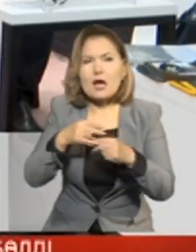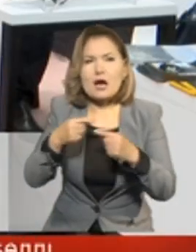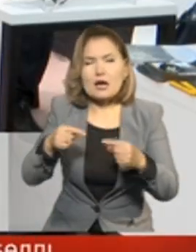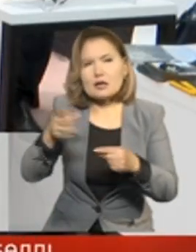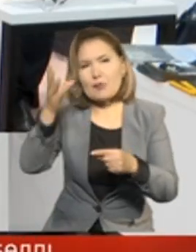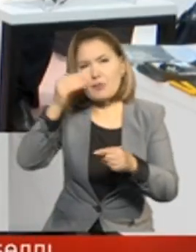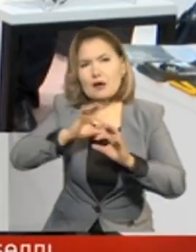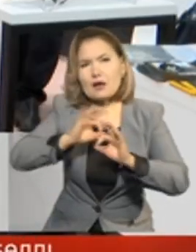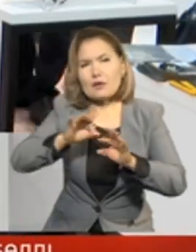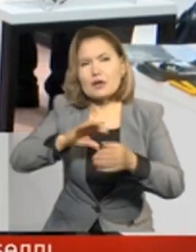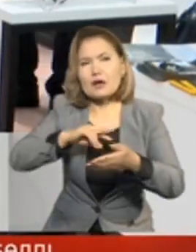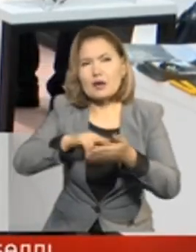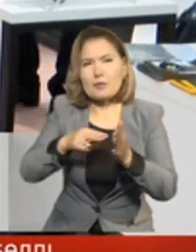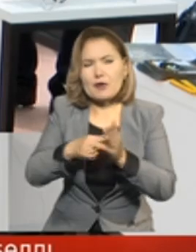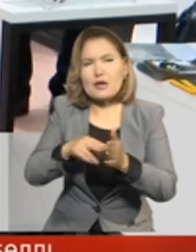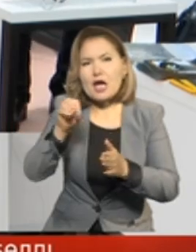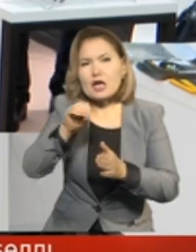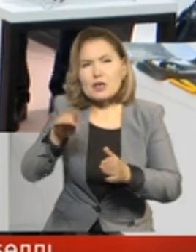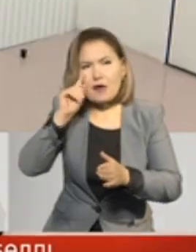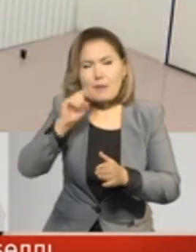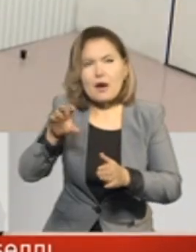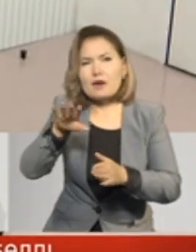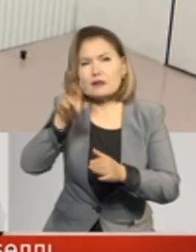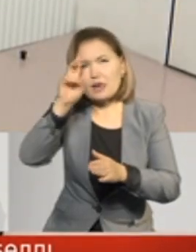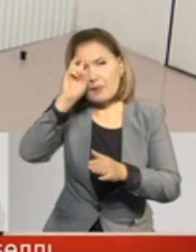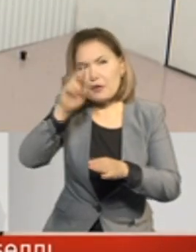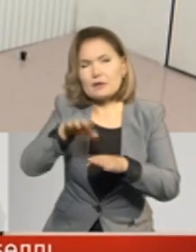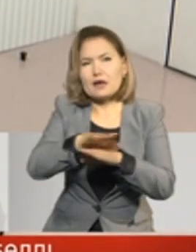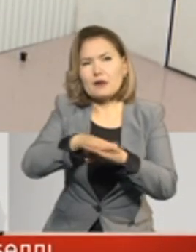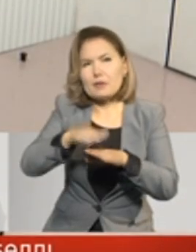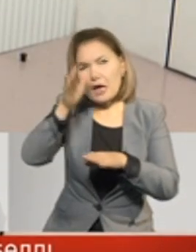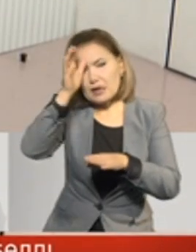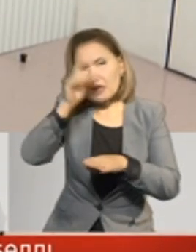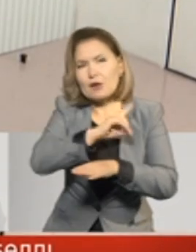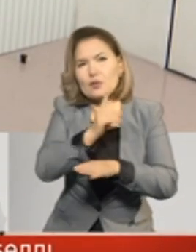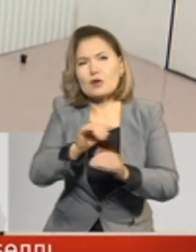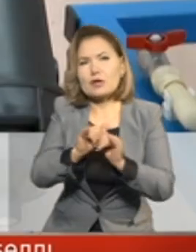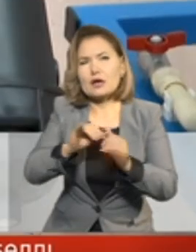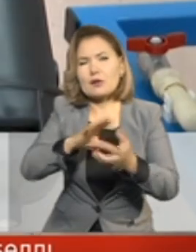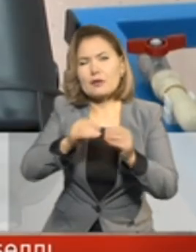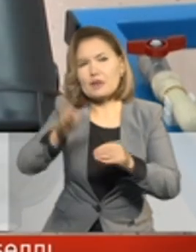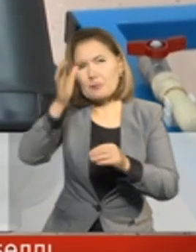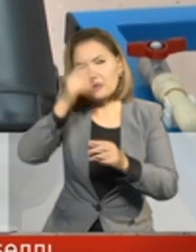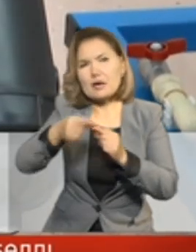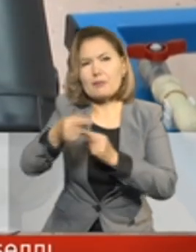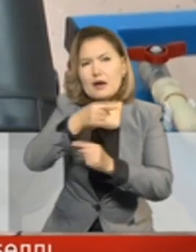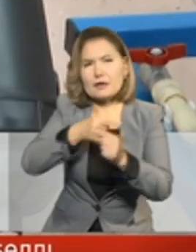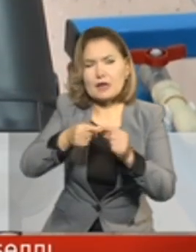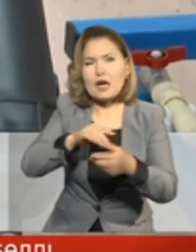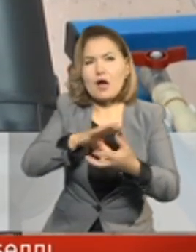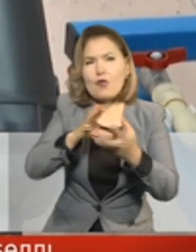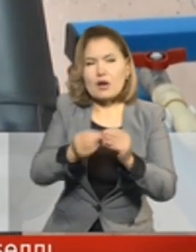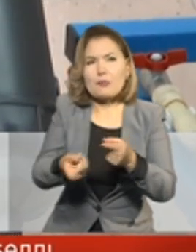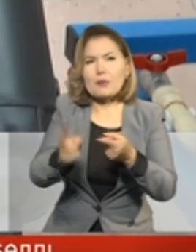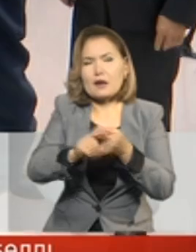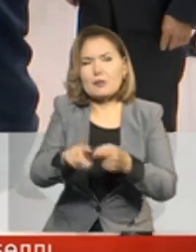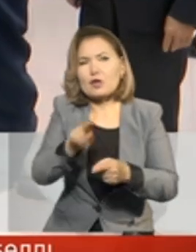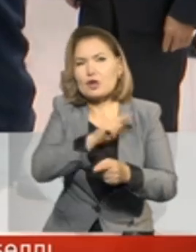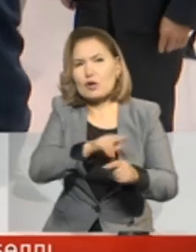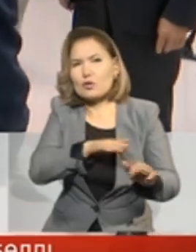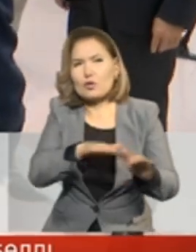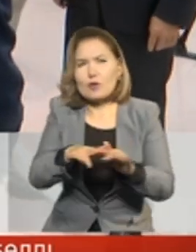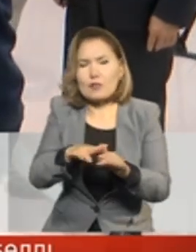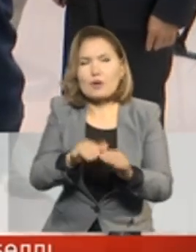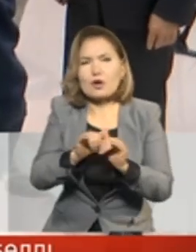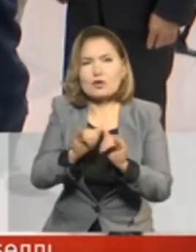айтылды. Жиынның мақсаты Еуразия елдерінің ғылыми техникалық әлеуетін ілгерілетіп, ғылым мен бизнес арасындағы өзара іс-қимылды